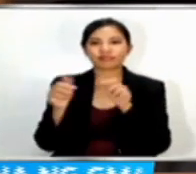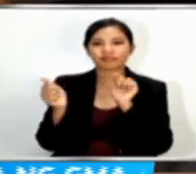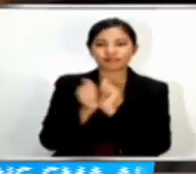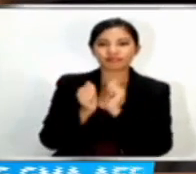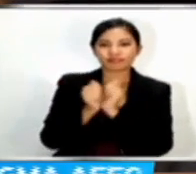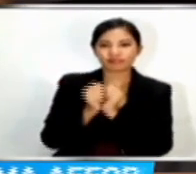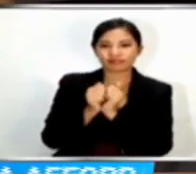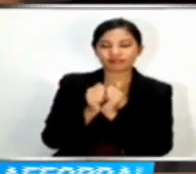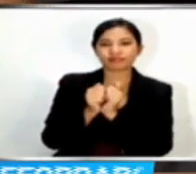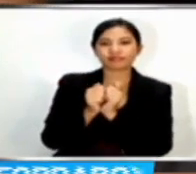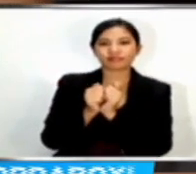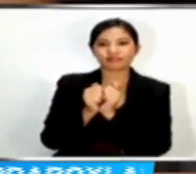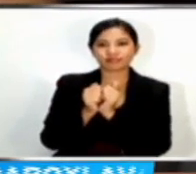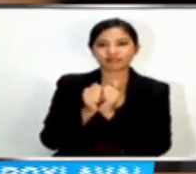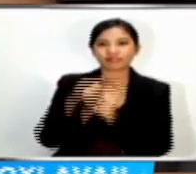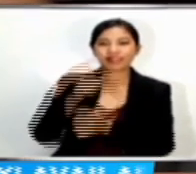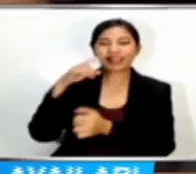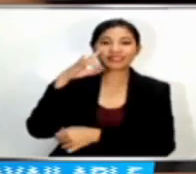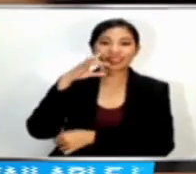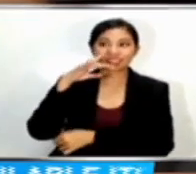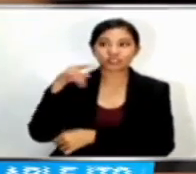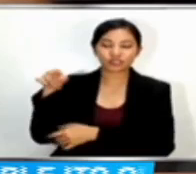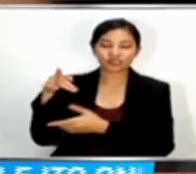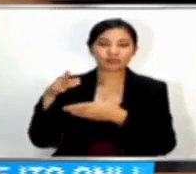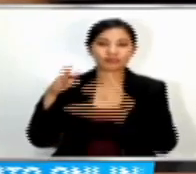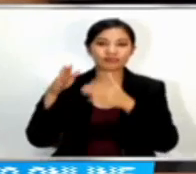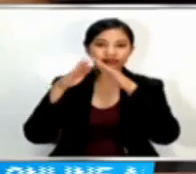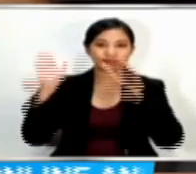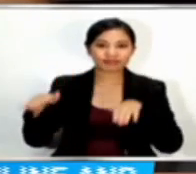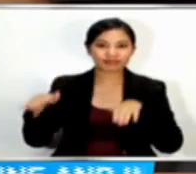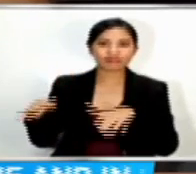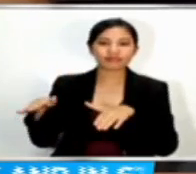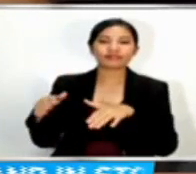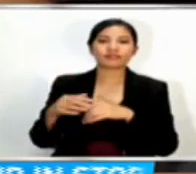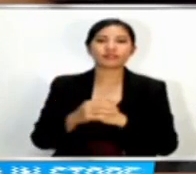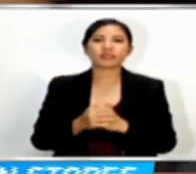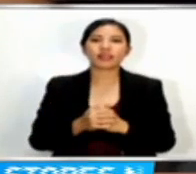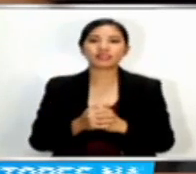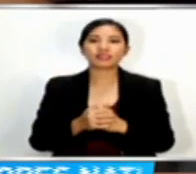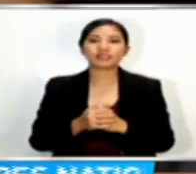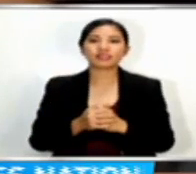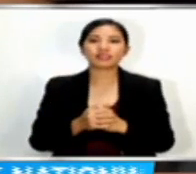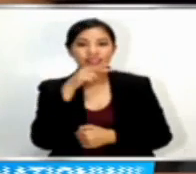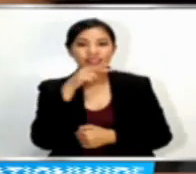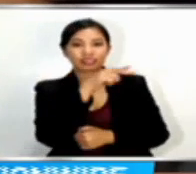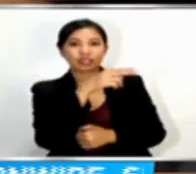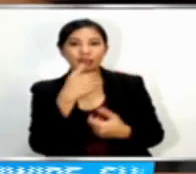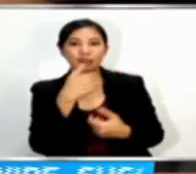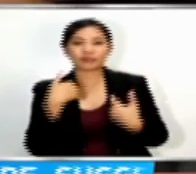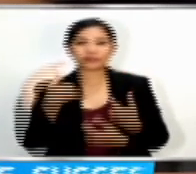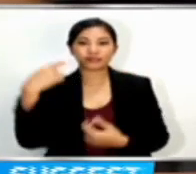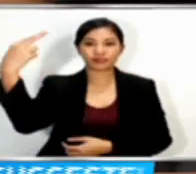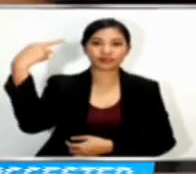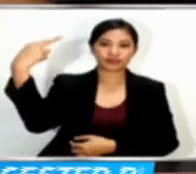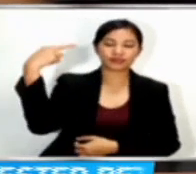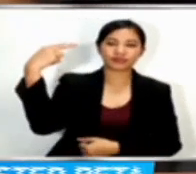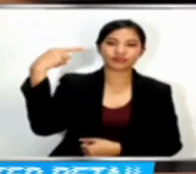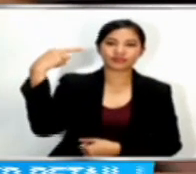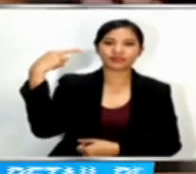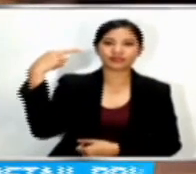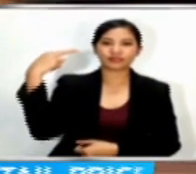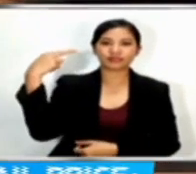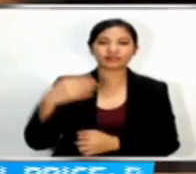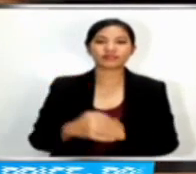yaya sa bahay, made sa bahay ni PGA, eh nakita niya si PGA na nakatingin kay Lorraine. So,